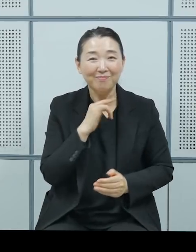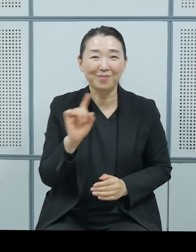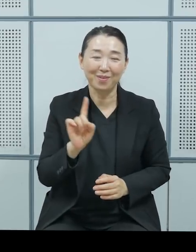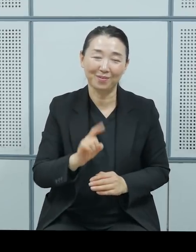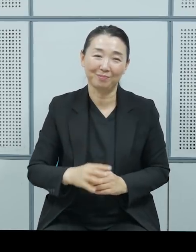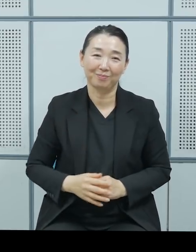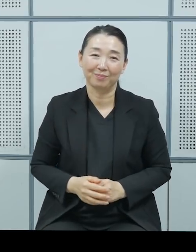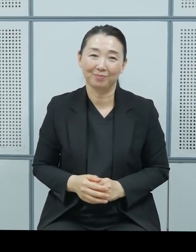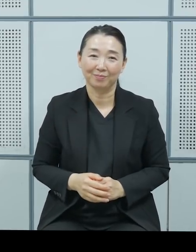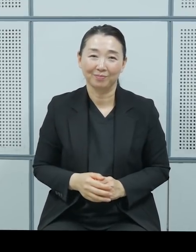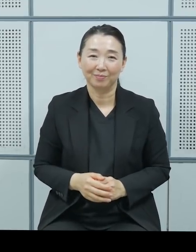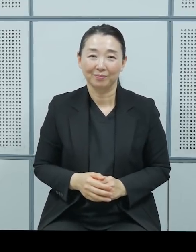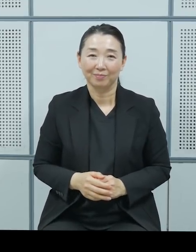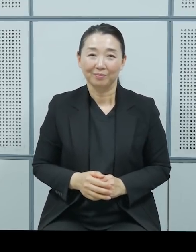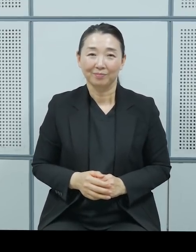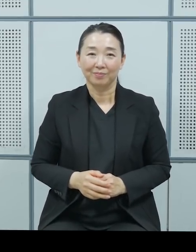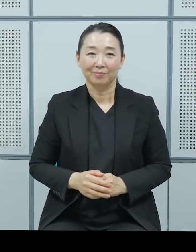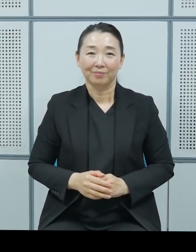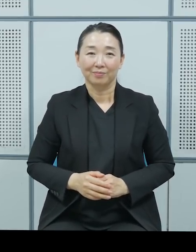싶으세요?